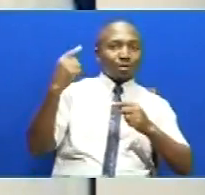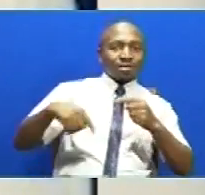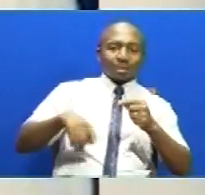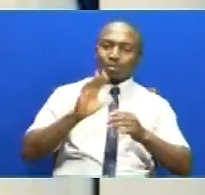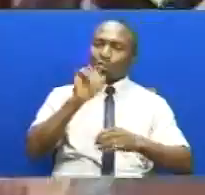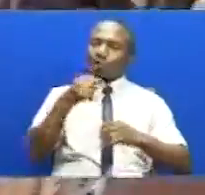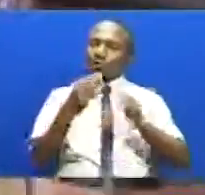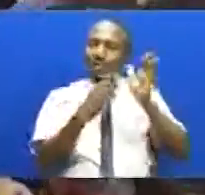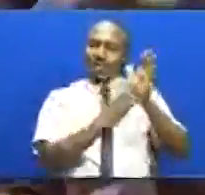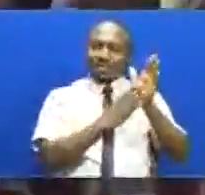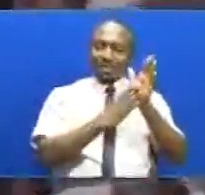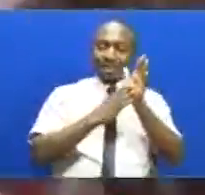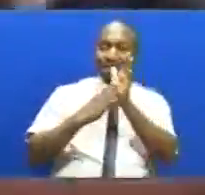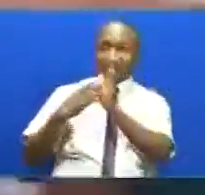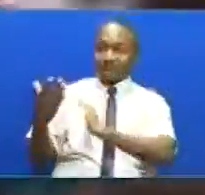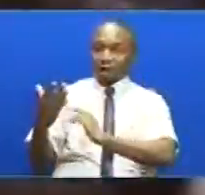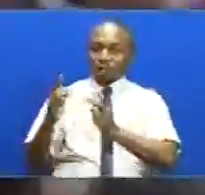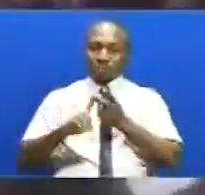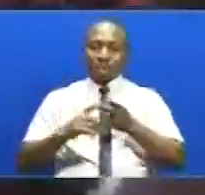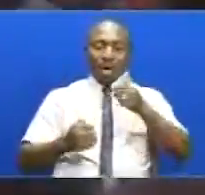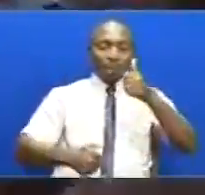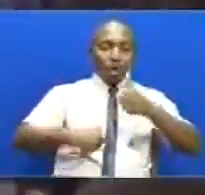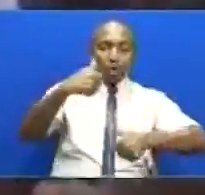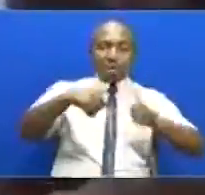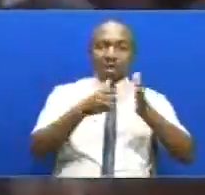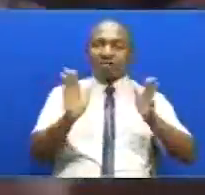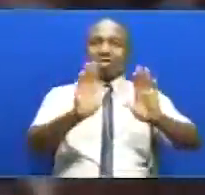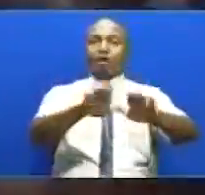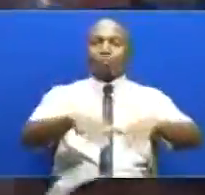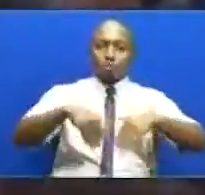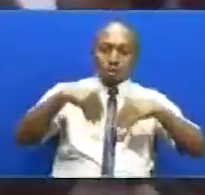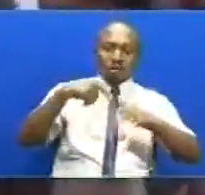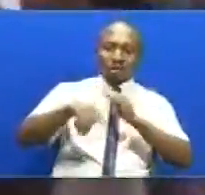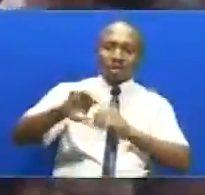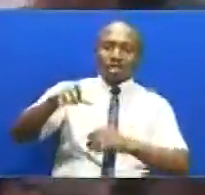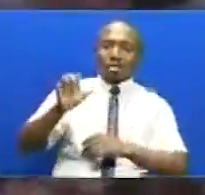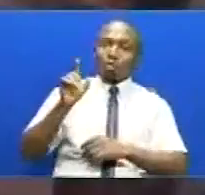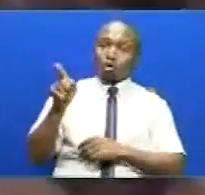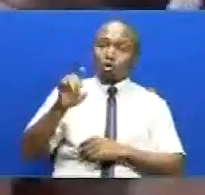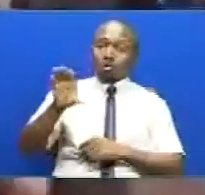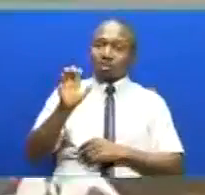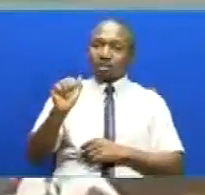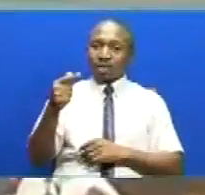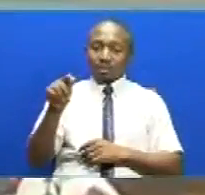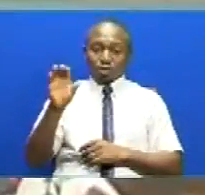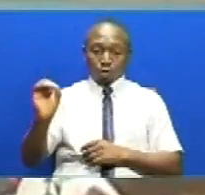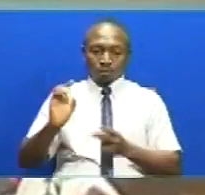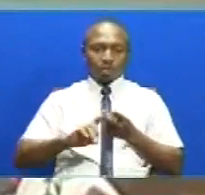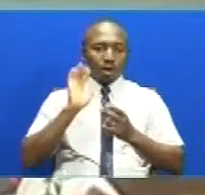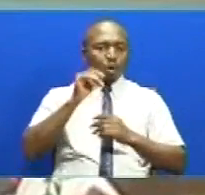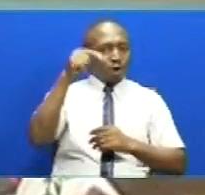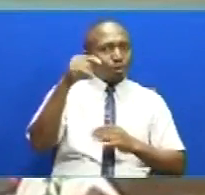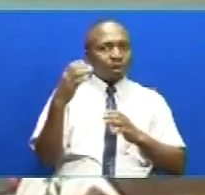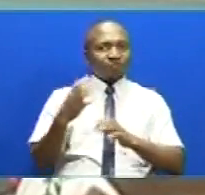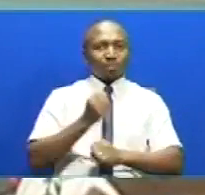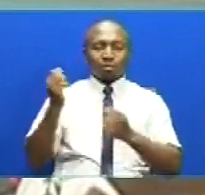mwaka 1995 kwa kugombea nafasi ya ubunge katika jimbo la Chato. Mwaka huo huo alifanikiwa kupata